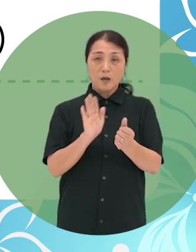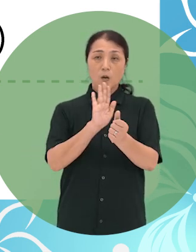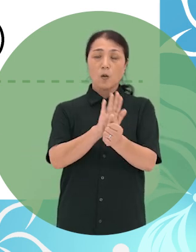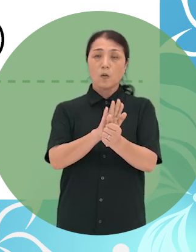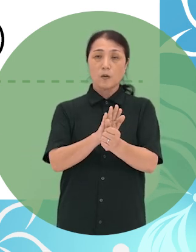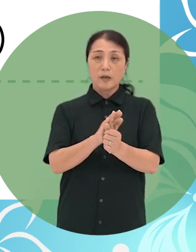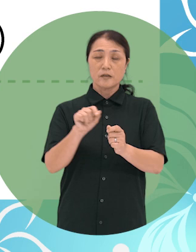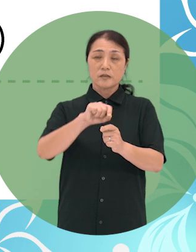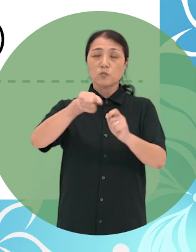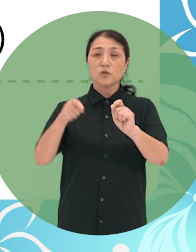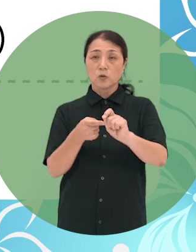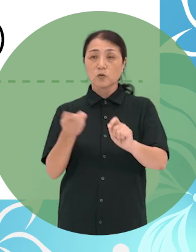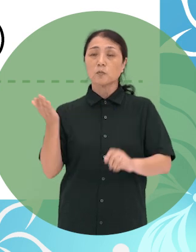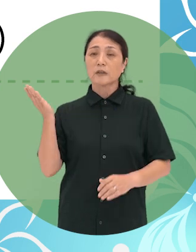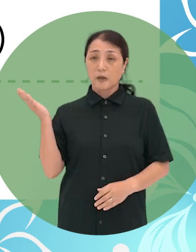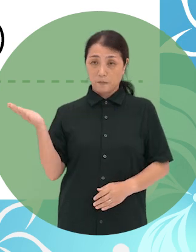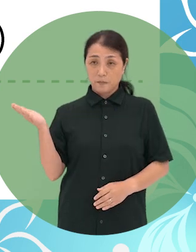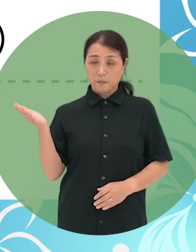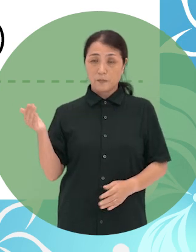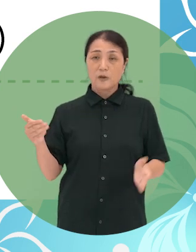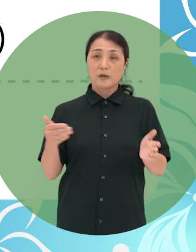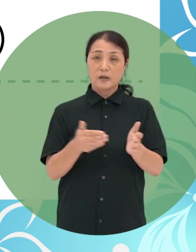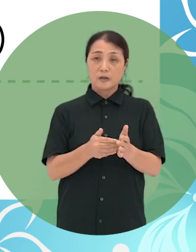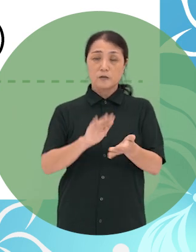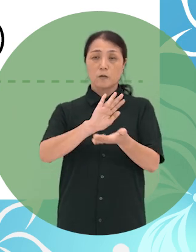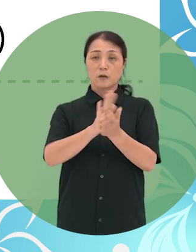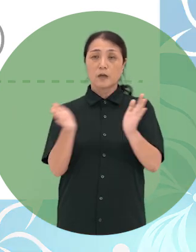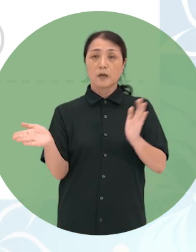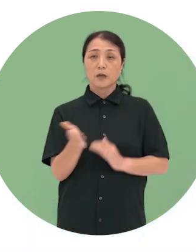わせください。以上、県からのお知らせでした。